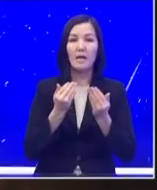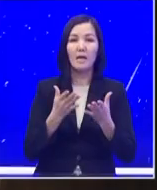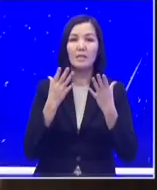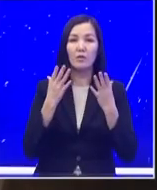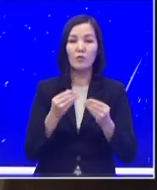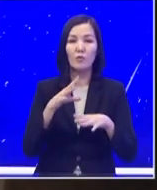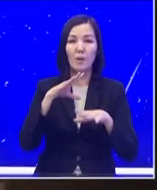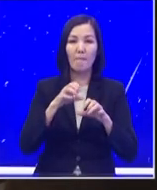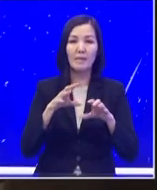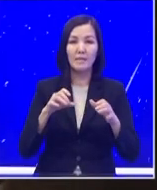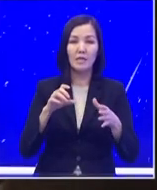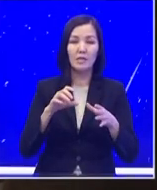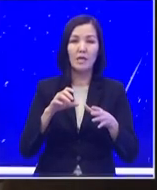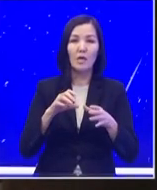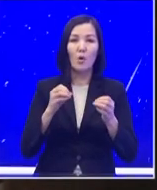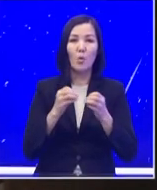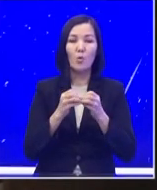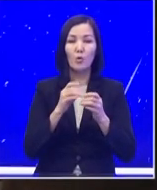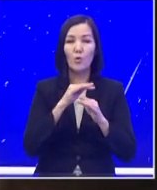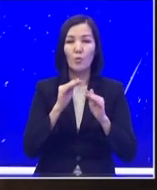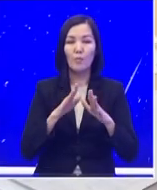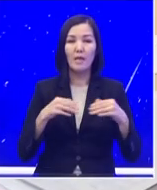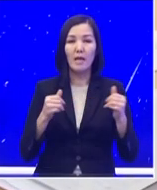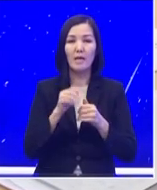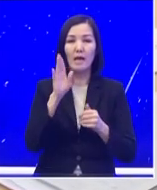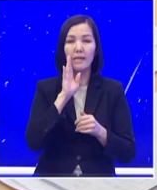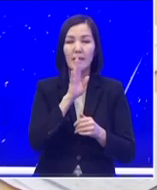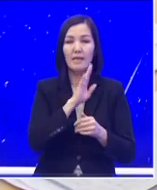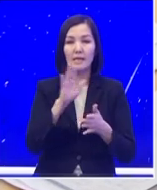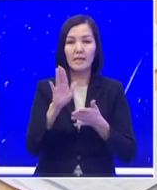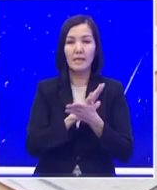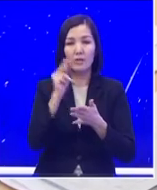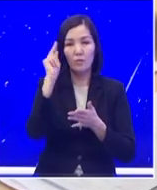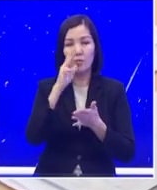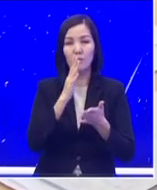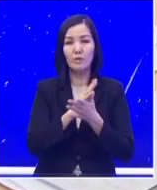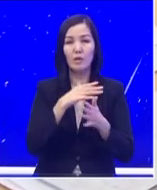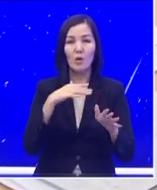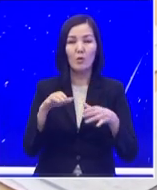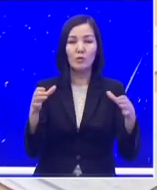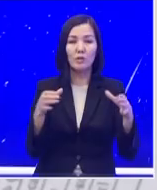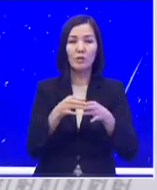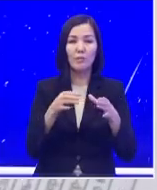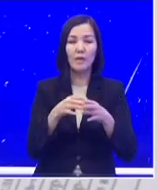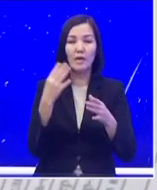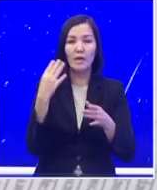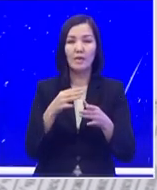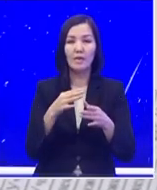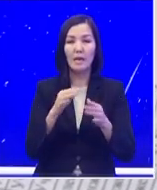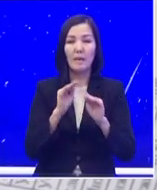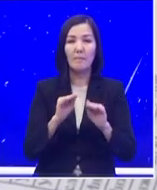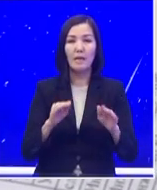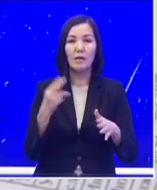таңда массаж мамандығында 10 көп балалы ана тегін білім алуда. Әлеуметтік осал топтағы отбасылардың 40-қа тарта